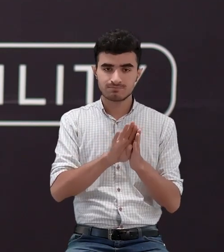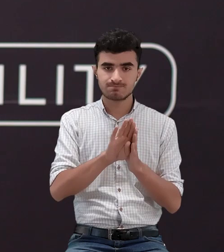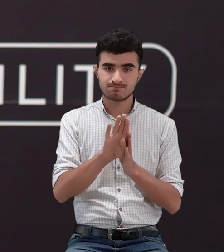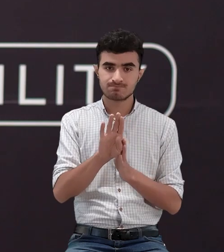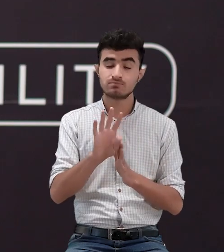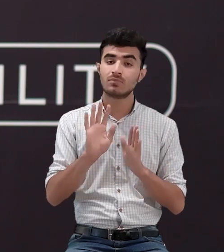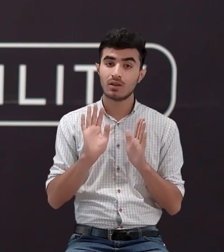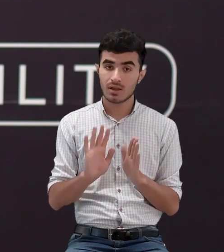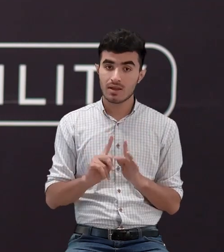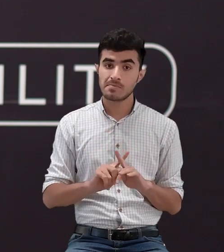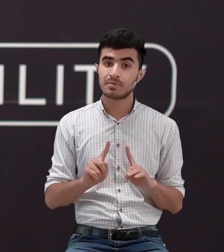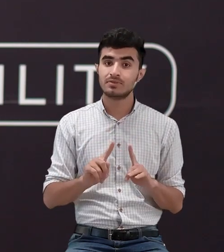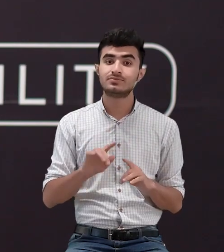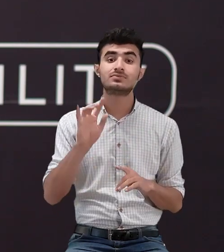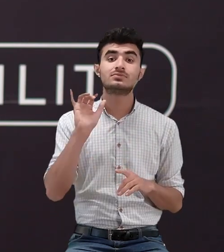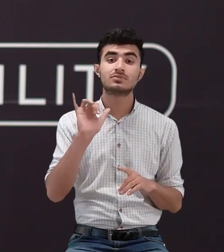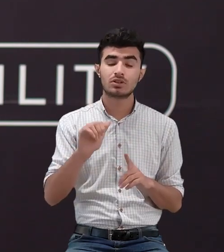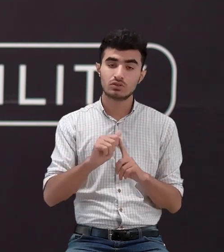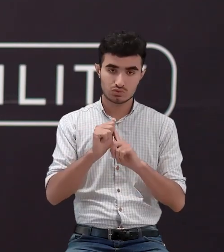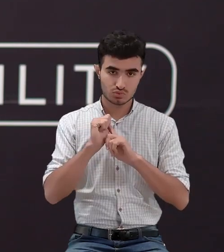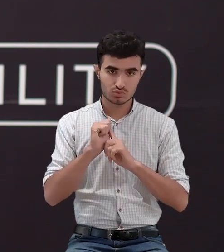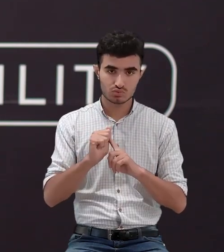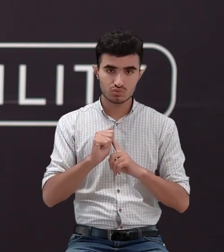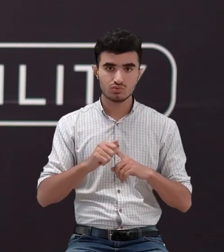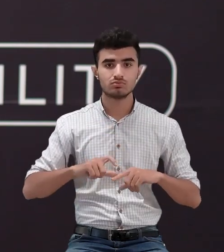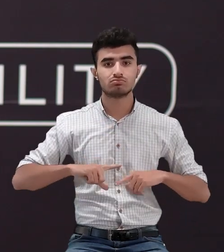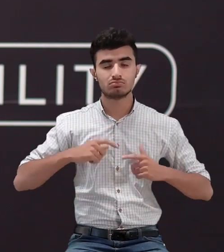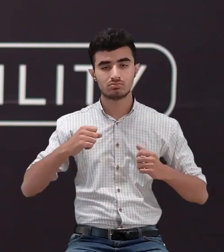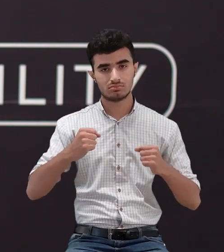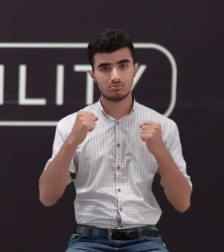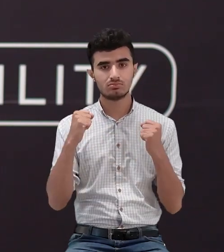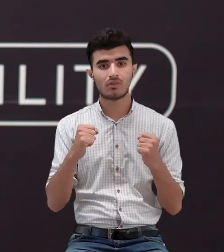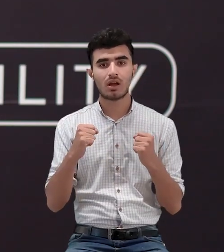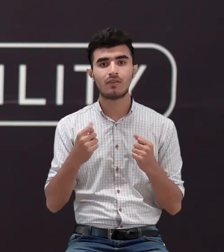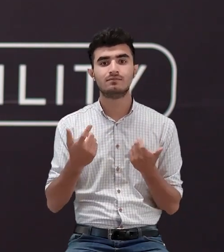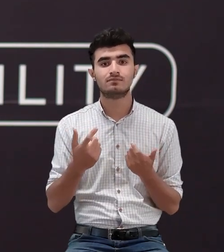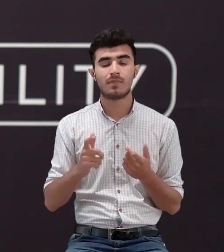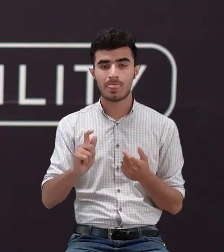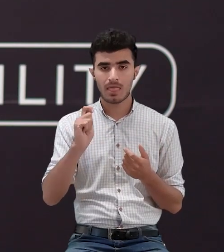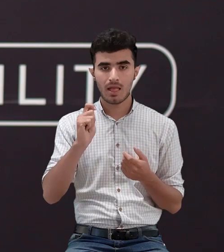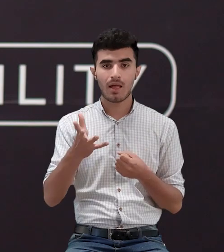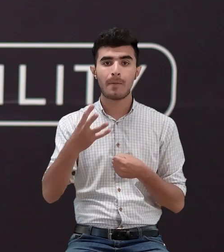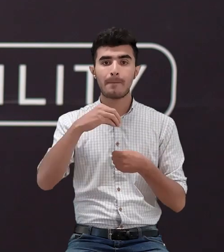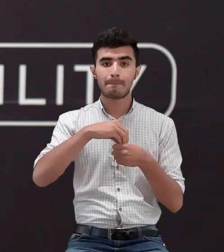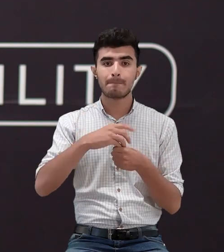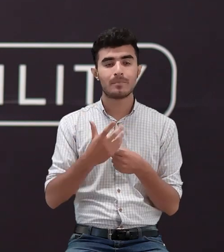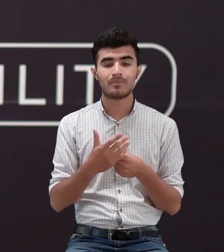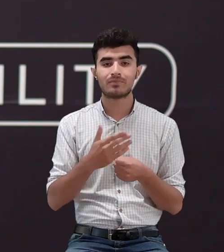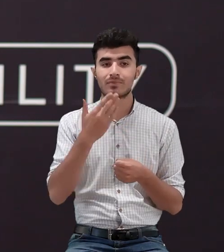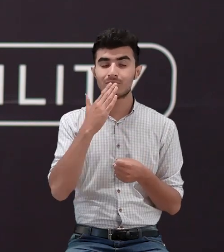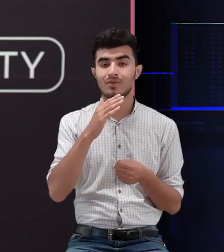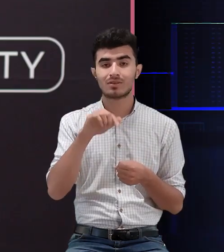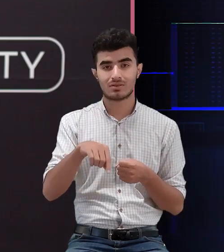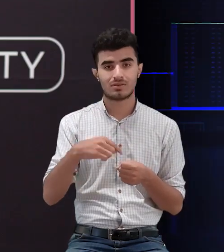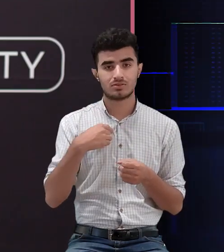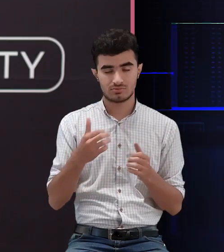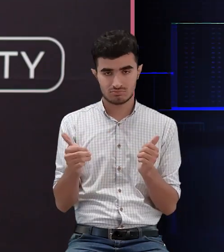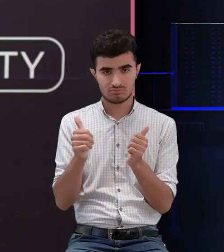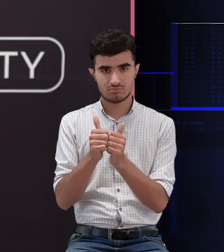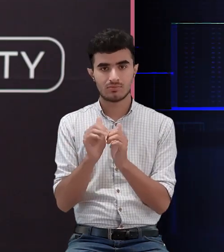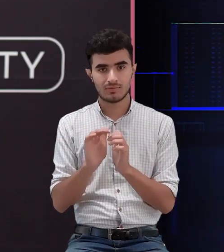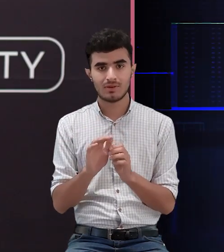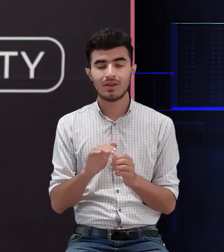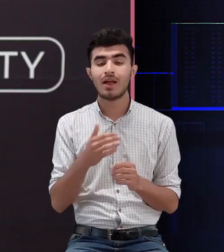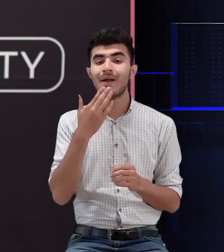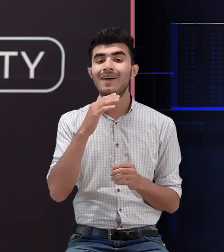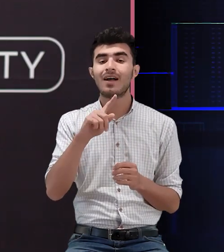functioning independently, but they will always be autistic and they will have some quirks, one could say, which are attached to